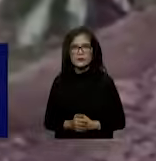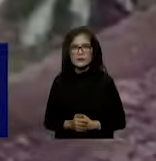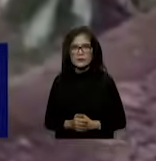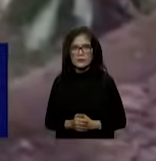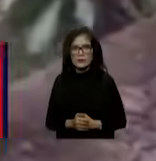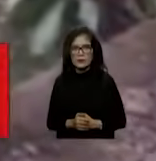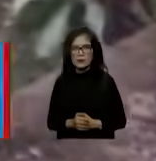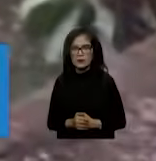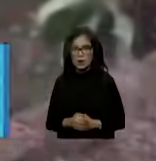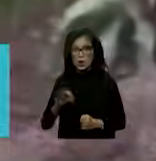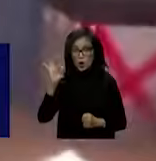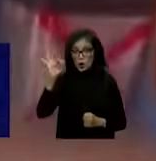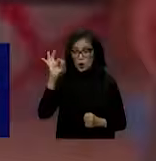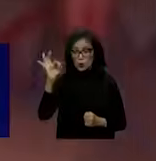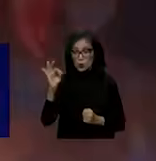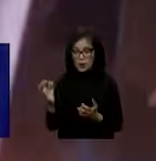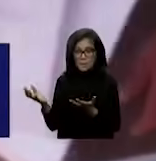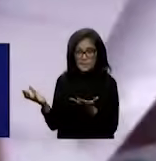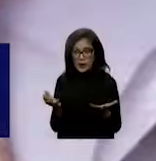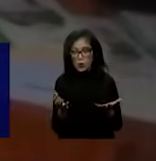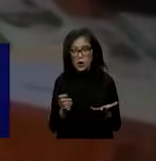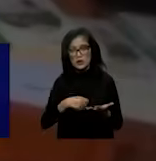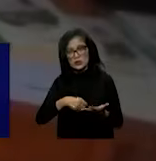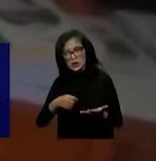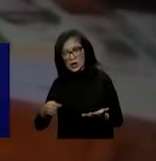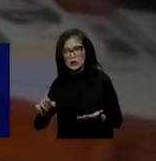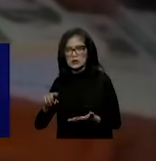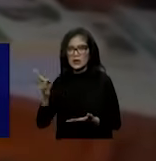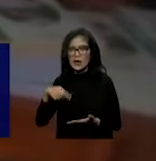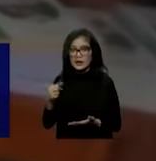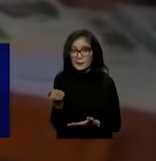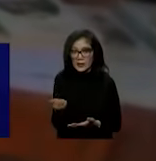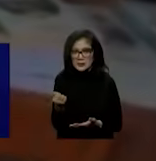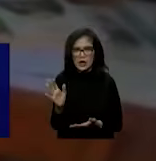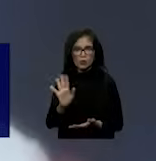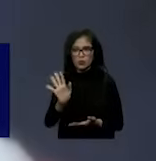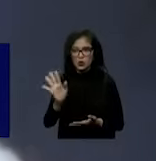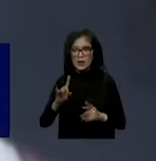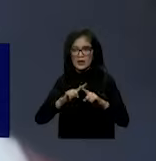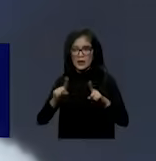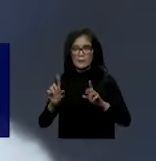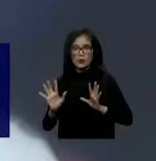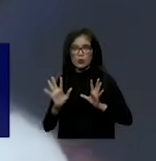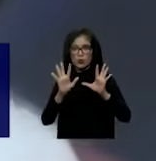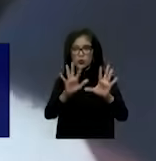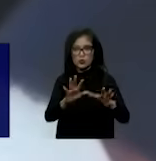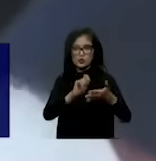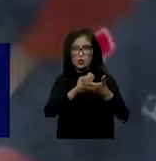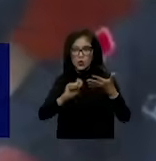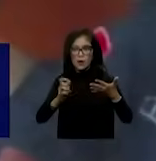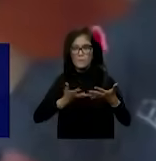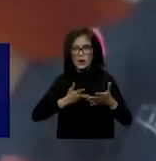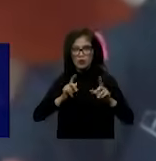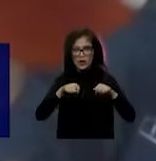Rombongan orang tua yang membawa hasil bumi ini bukan pulang dari pasar, melainkan mereka menuju ke sekolah untuk proses pendaftaran. Di